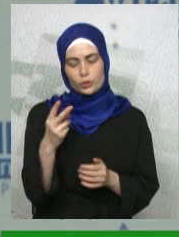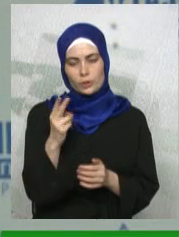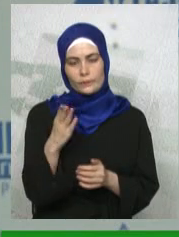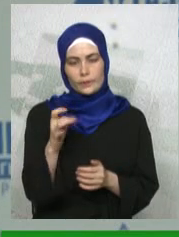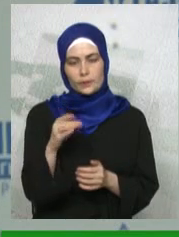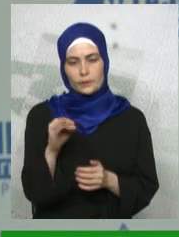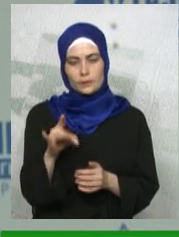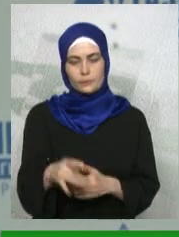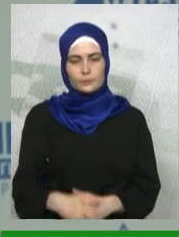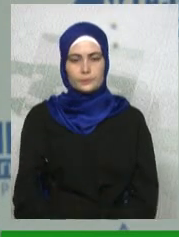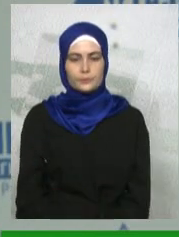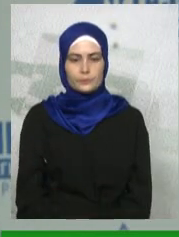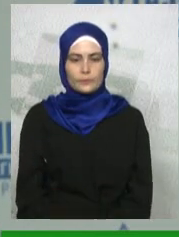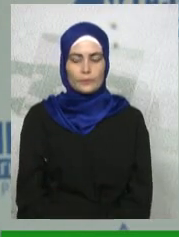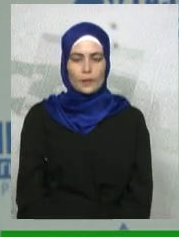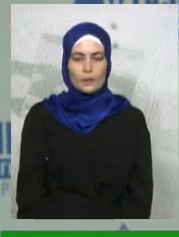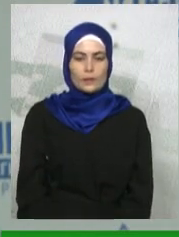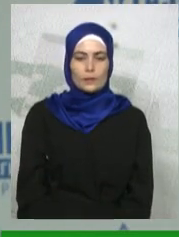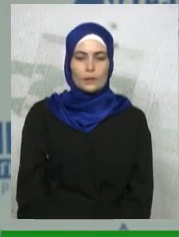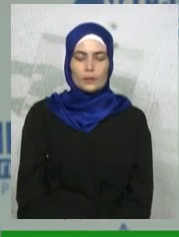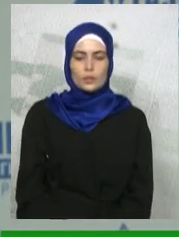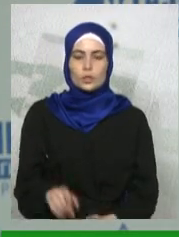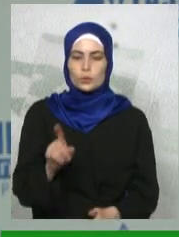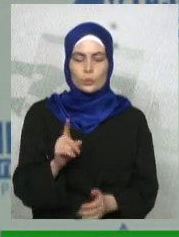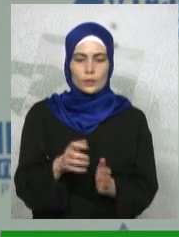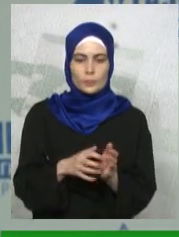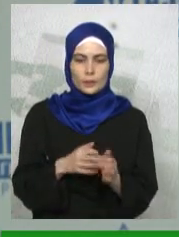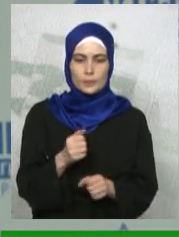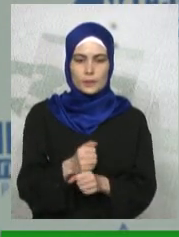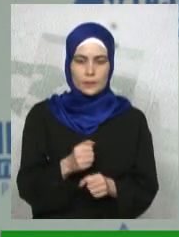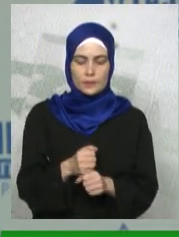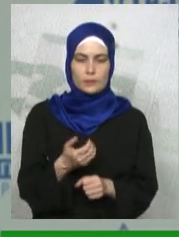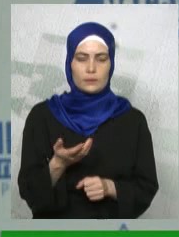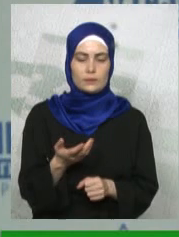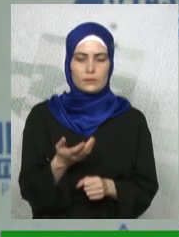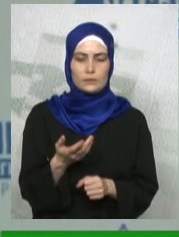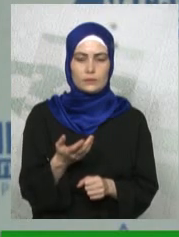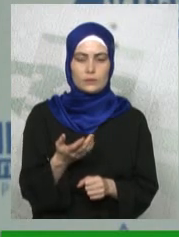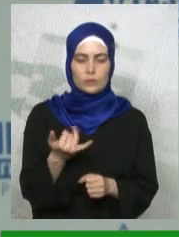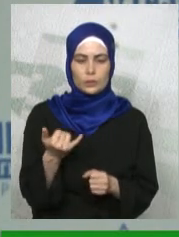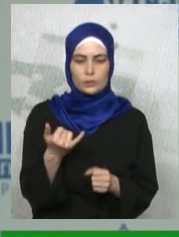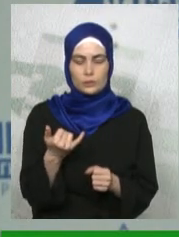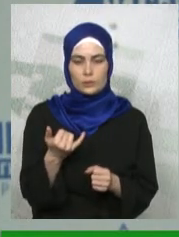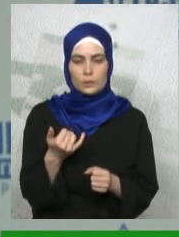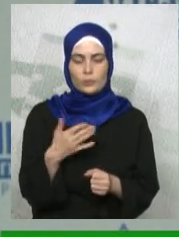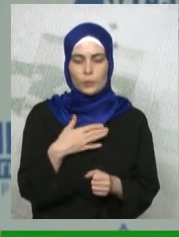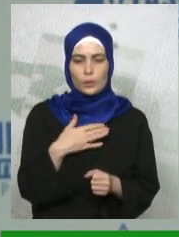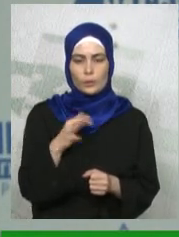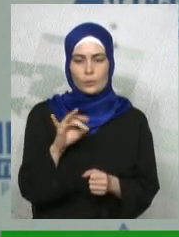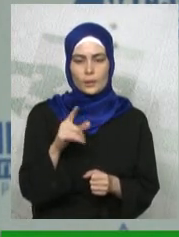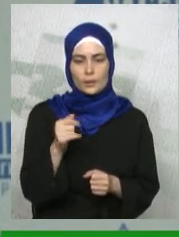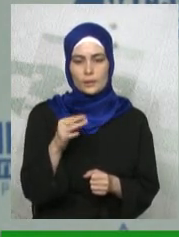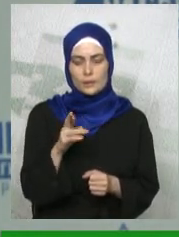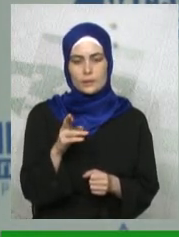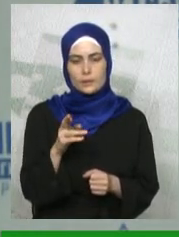по тому, что необходимо сделать. И со своей стороны наша организация постарается сделать в